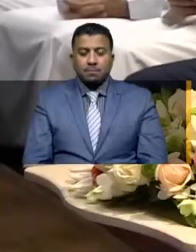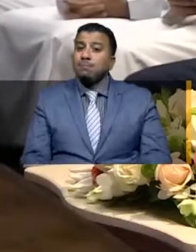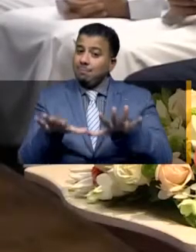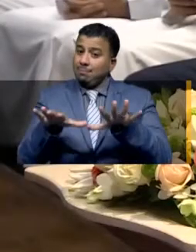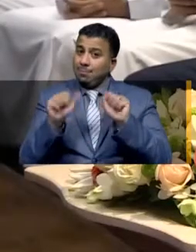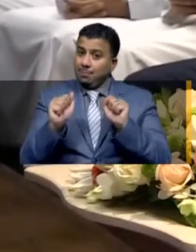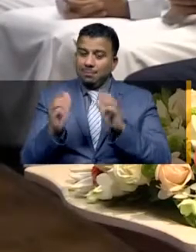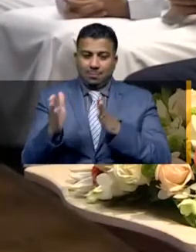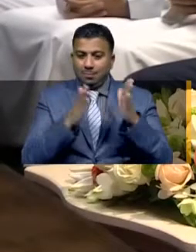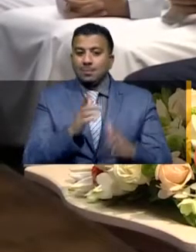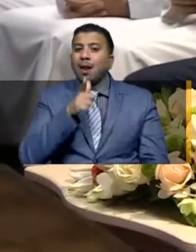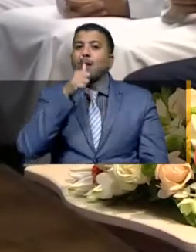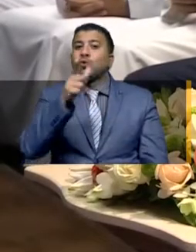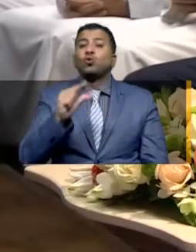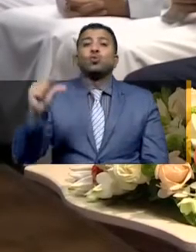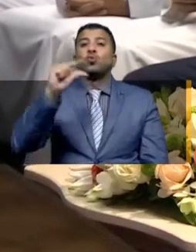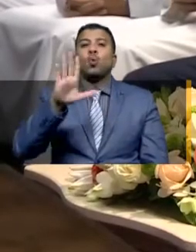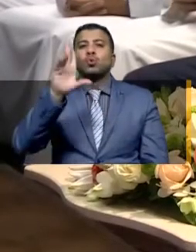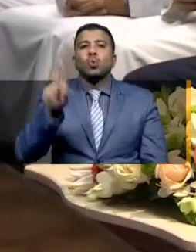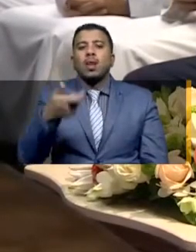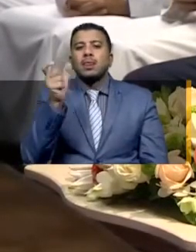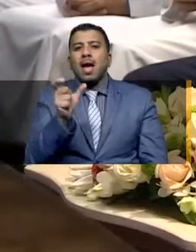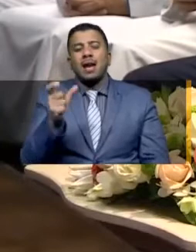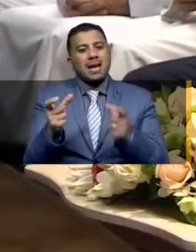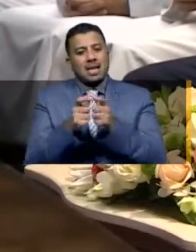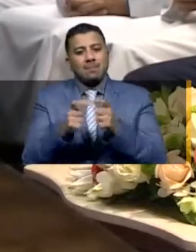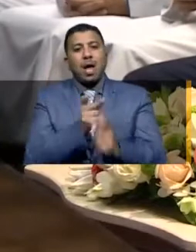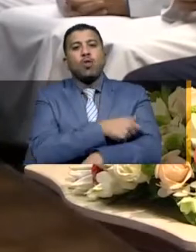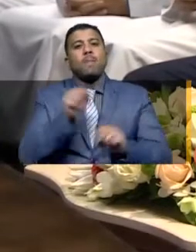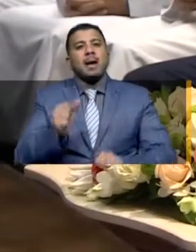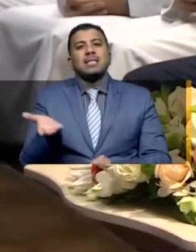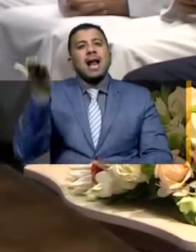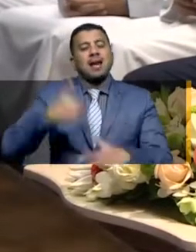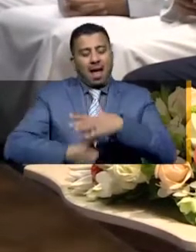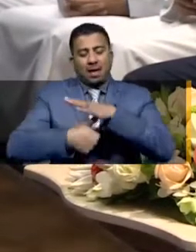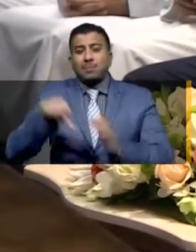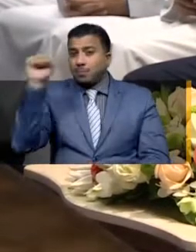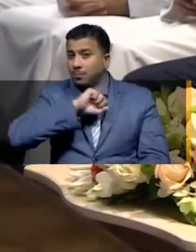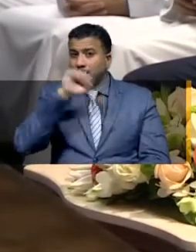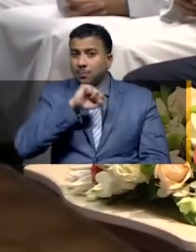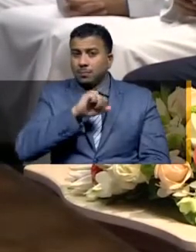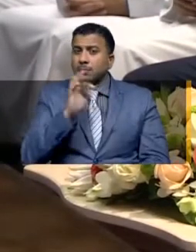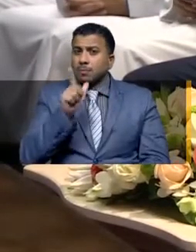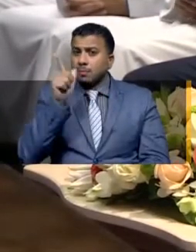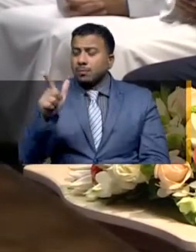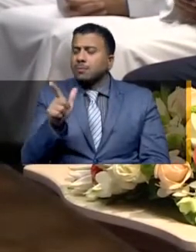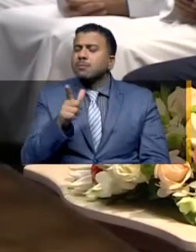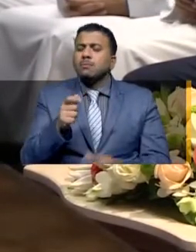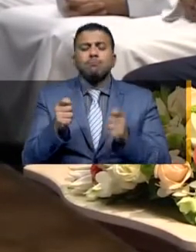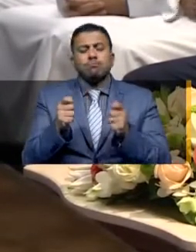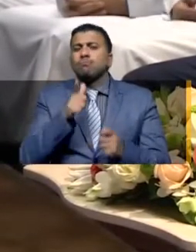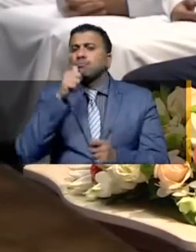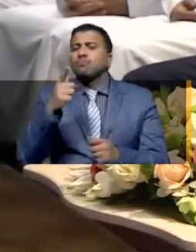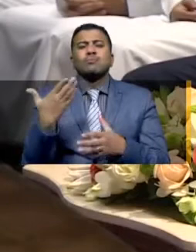عقب ذلك ألقى صاحب السمو الشيخ الدكتور سلطان بن محمد القاسمي عضو المجلس الأعلى حاكم إمارة الشارقة كلمة